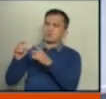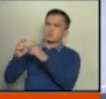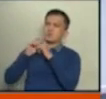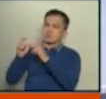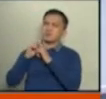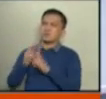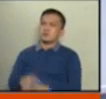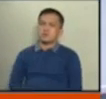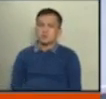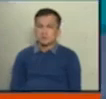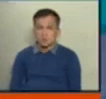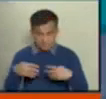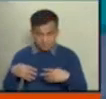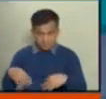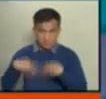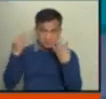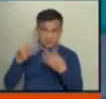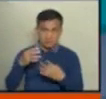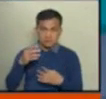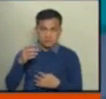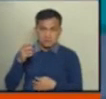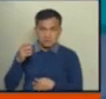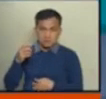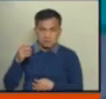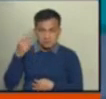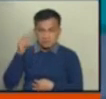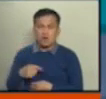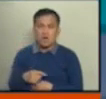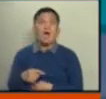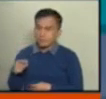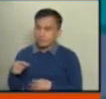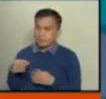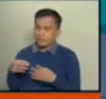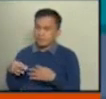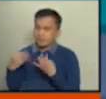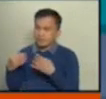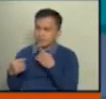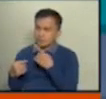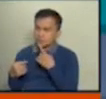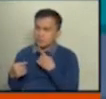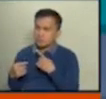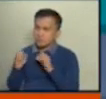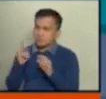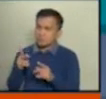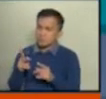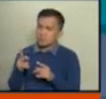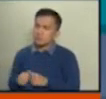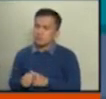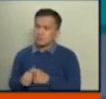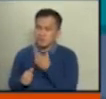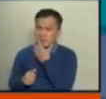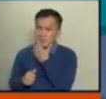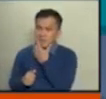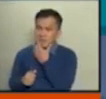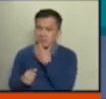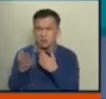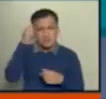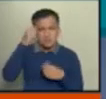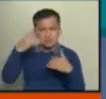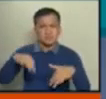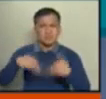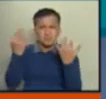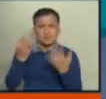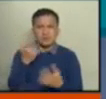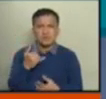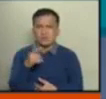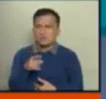po ako. Ah, pinalayas ka ng tita mo? Tito ko po, yung asawa niyo po. Tapos sabi ko, ah okay, sige, umalis po ako. Ba't ka pinalayas ng tito mo?